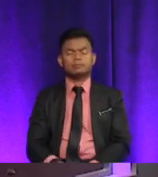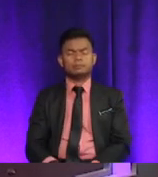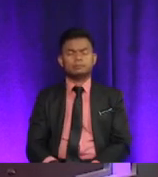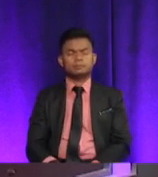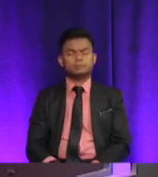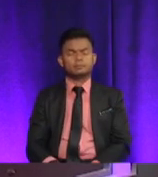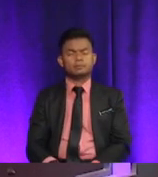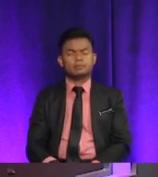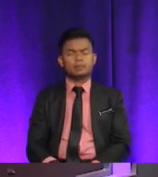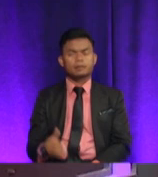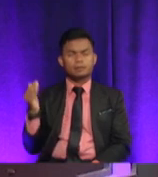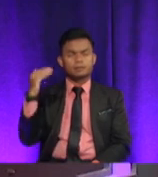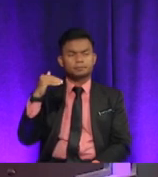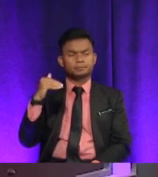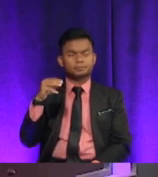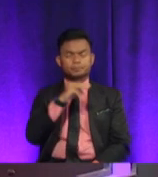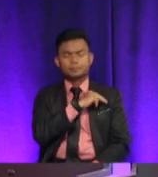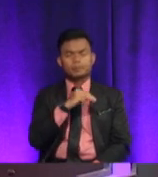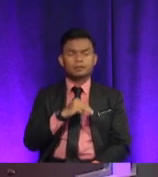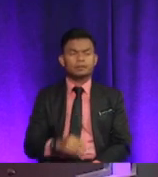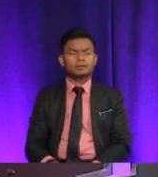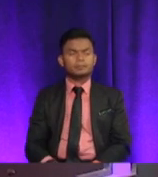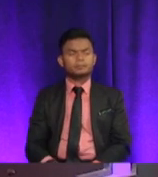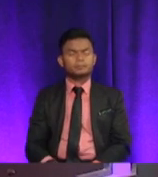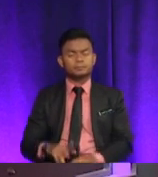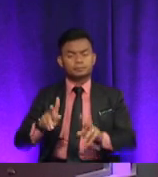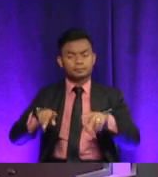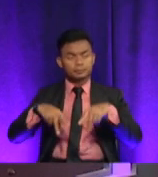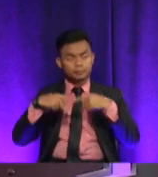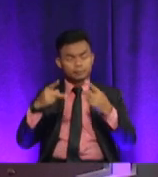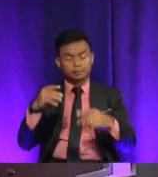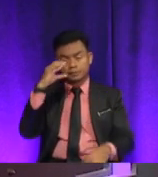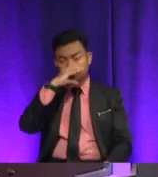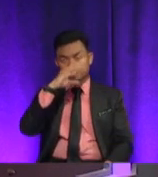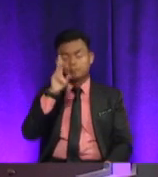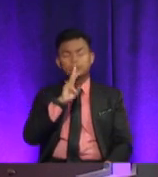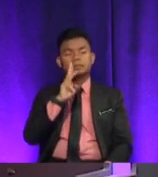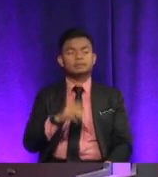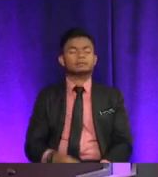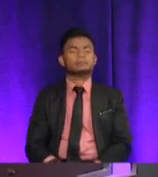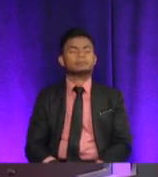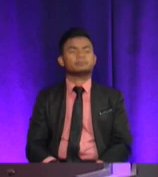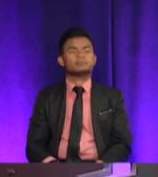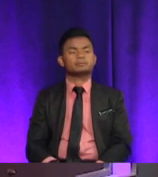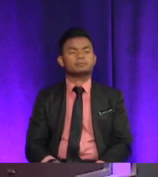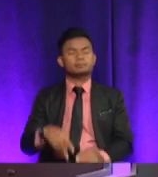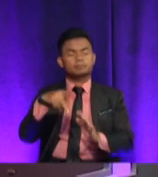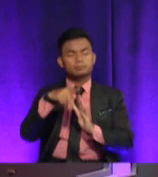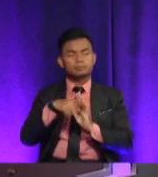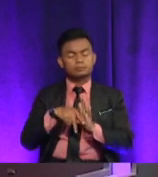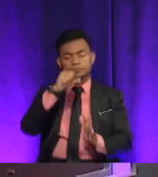ayuhai menteri Pergilah diri carikan air bawa kemari persoalan yang dapat kita kupas di sini persoalan